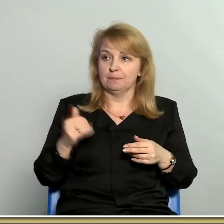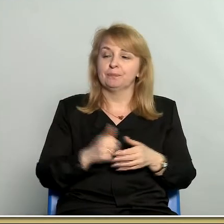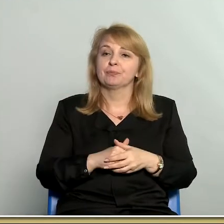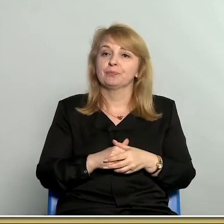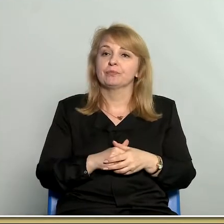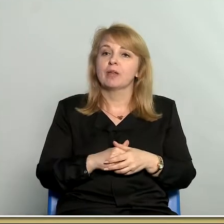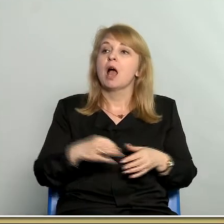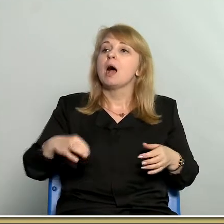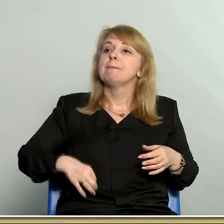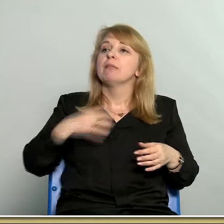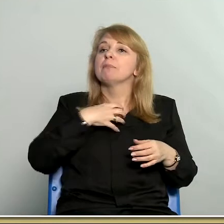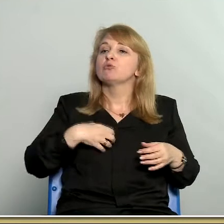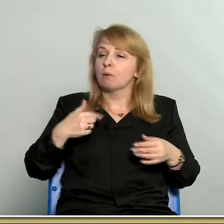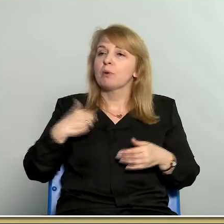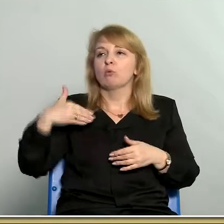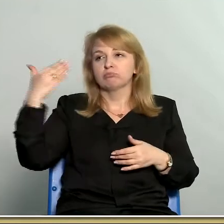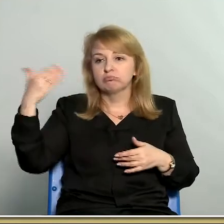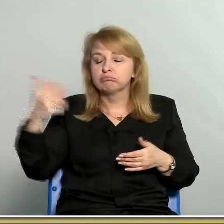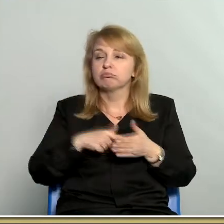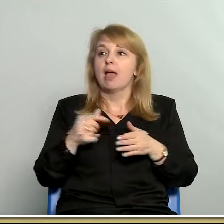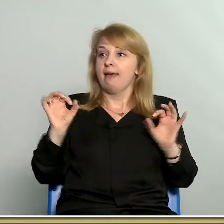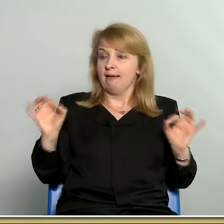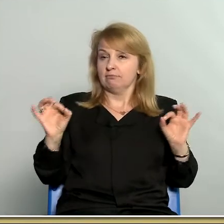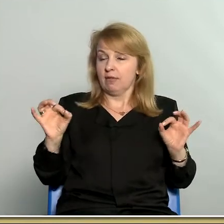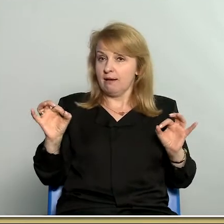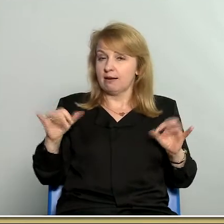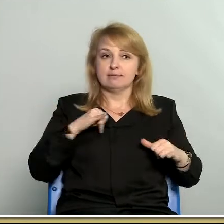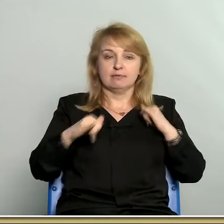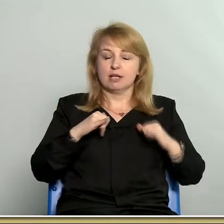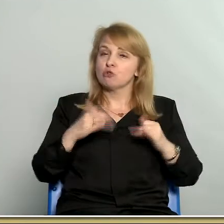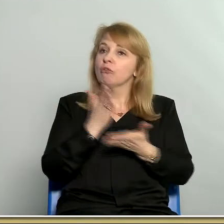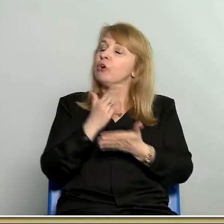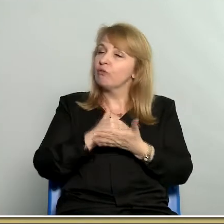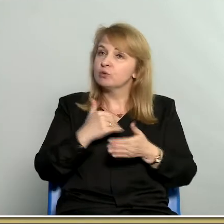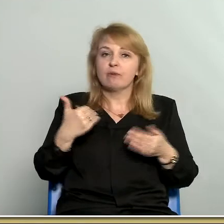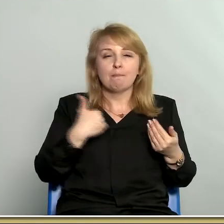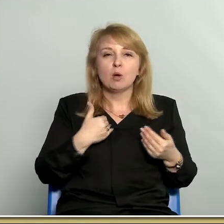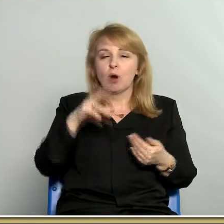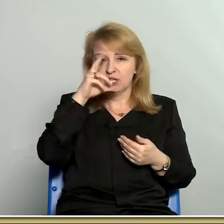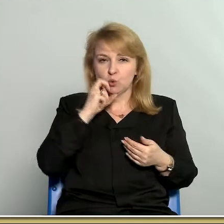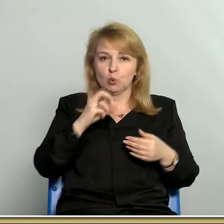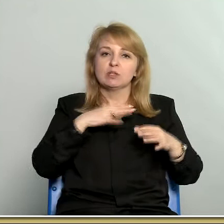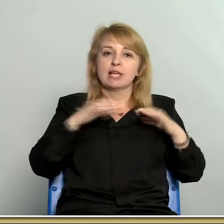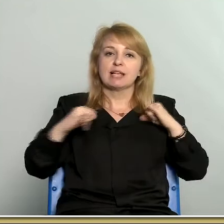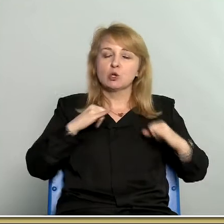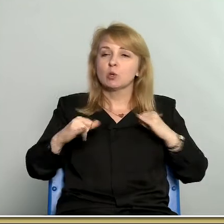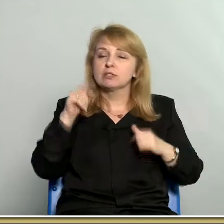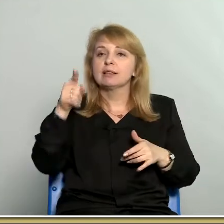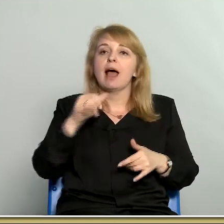jak Pan Marszałek powiedział, w obecnej perspektywie Zarząd Województwa staje się instytucją zarządzającą dla